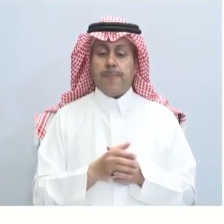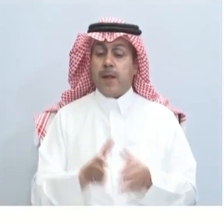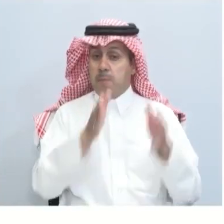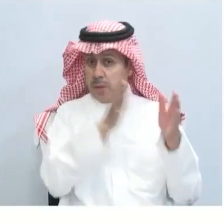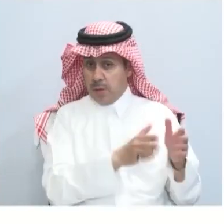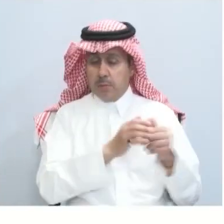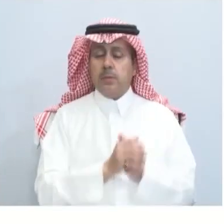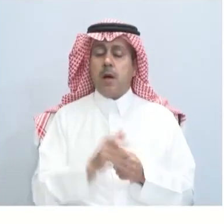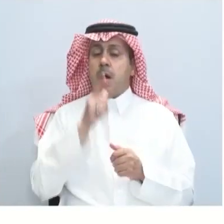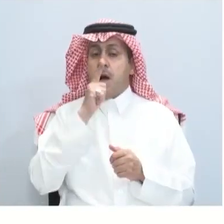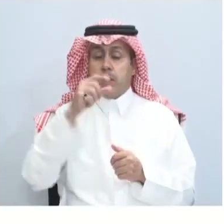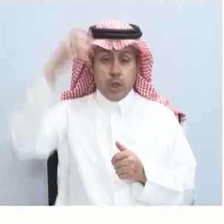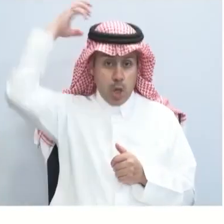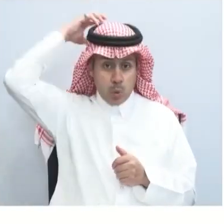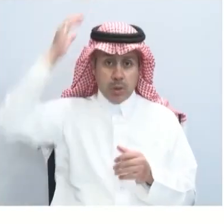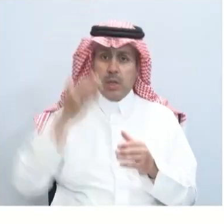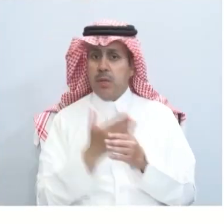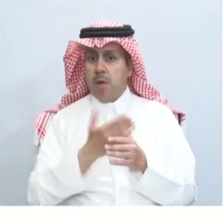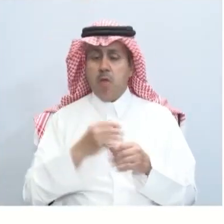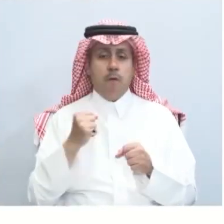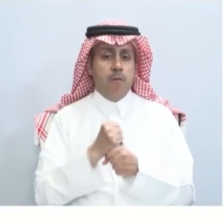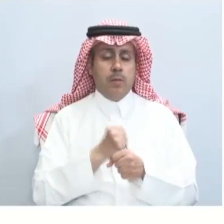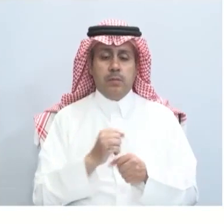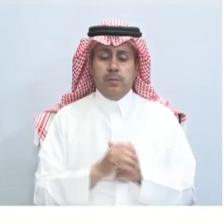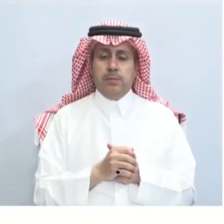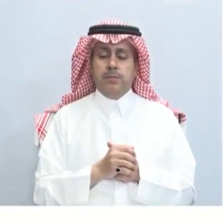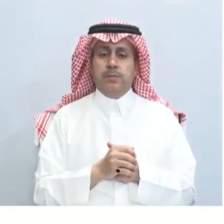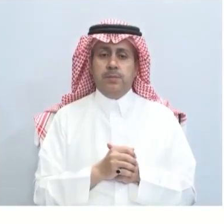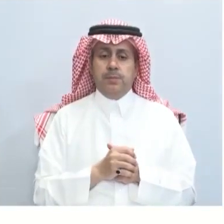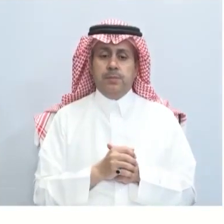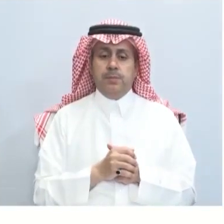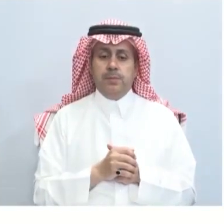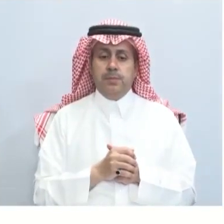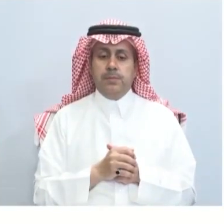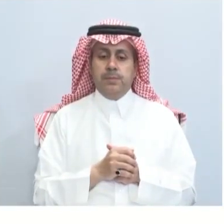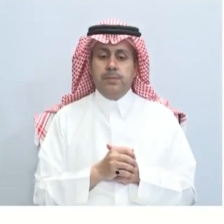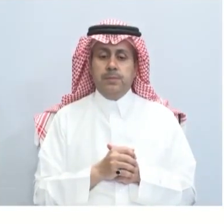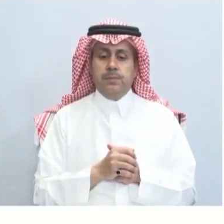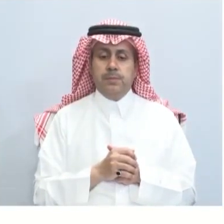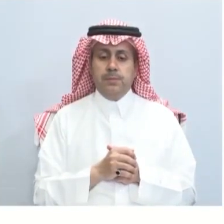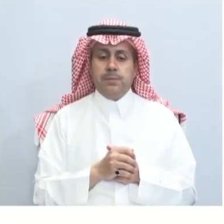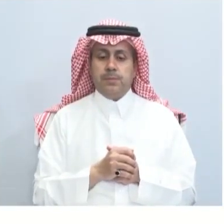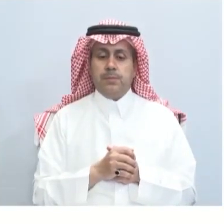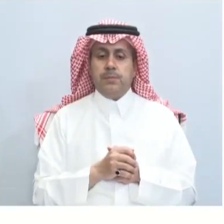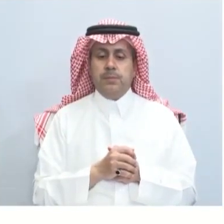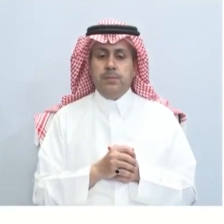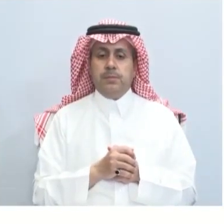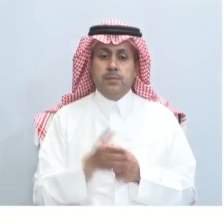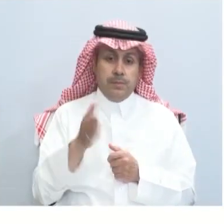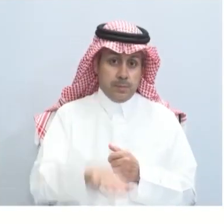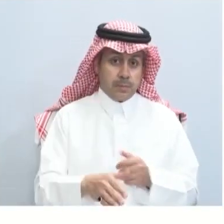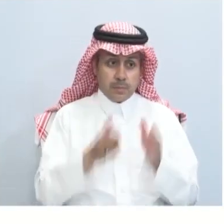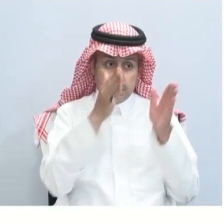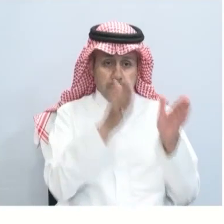ذلك قالت اليهود لماذا فعل ذلك الامر بل وقالوا ما حال اولئك القوم الذي ماتوا اثناء موتهم وكانت